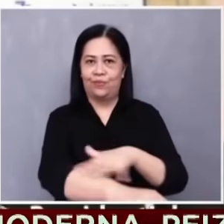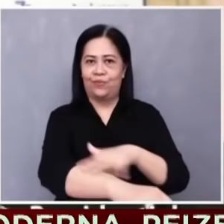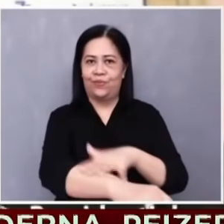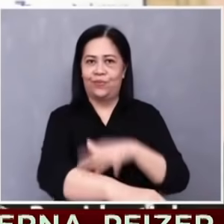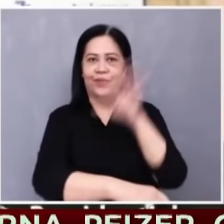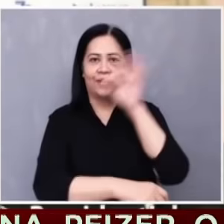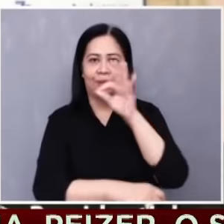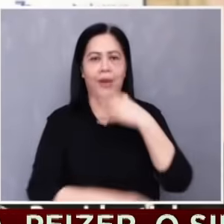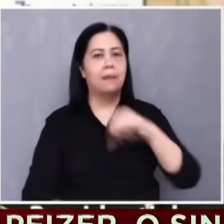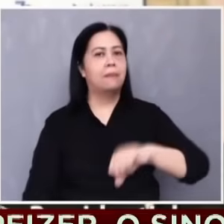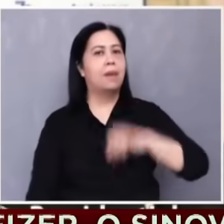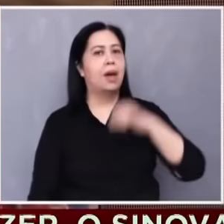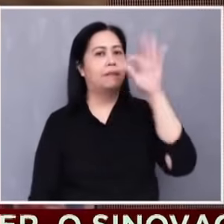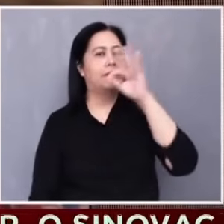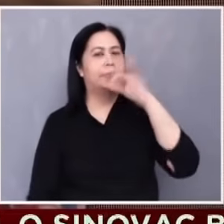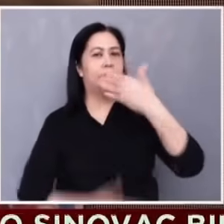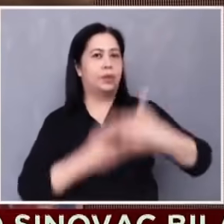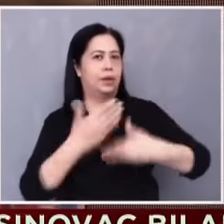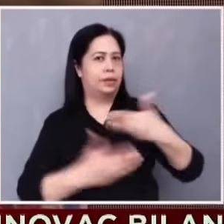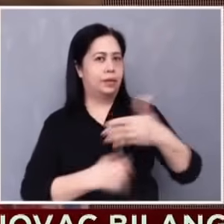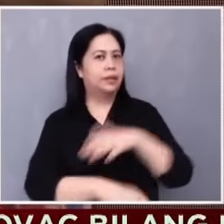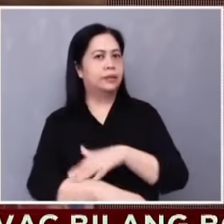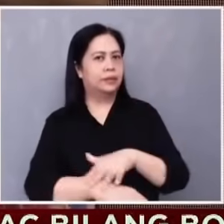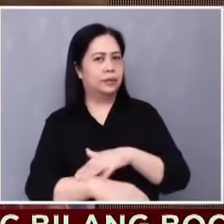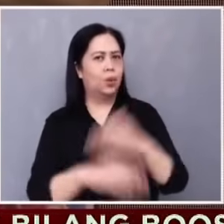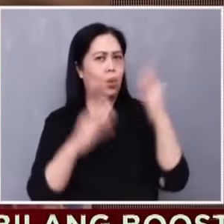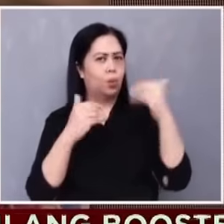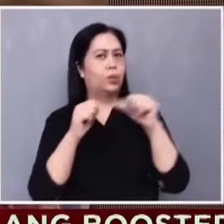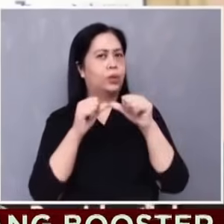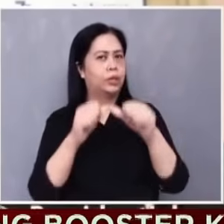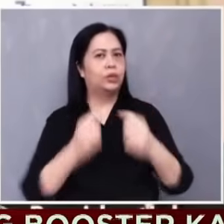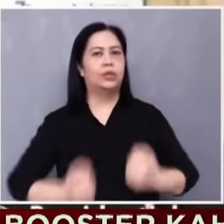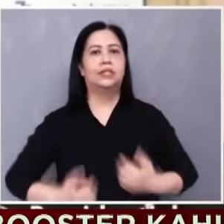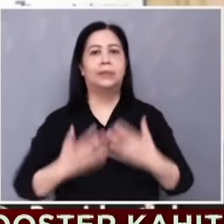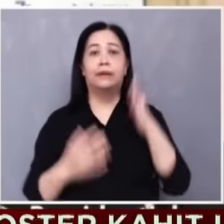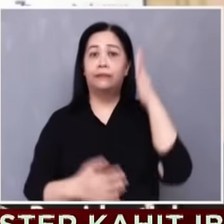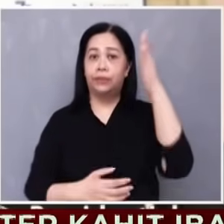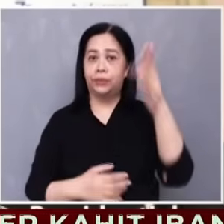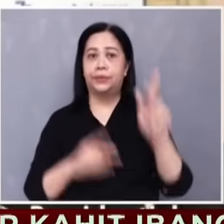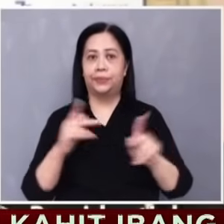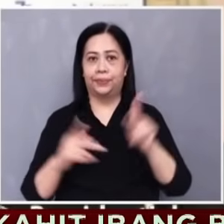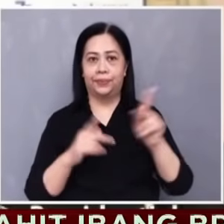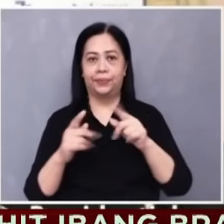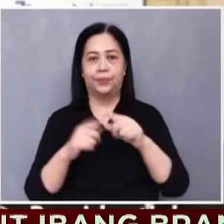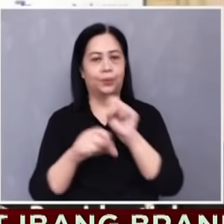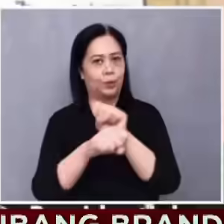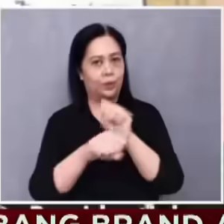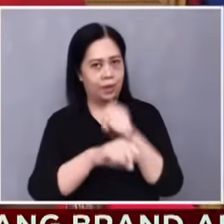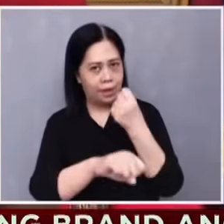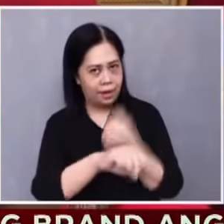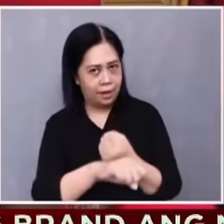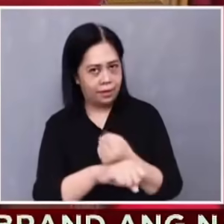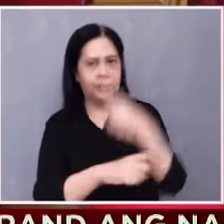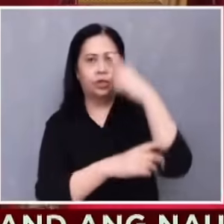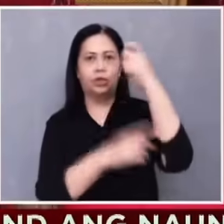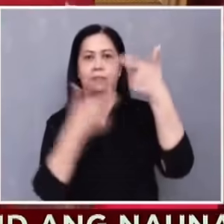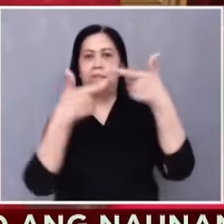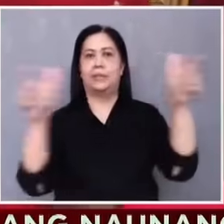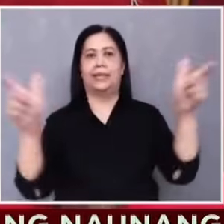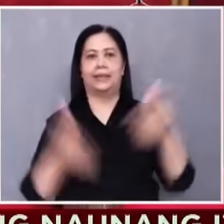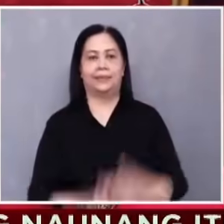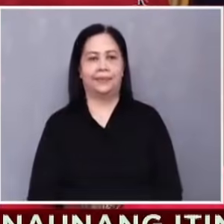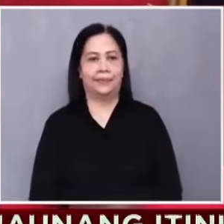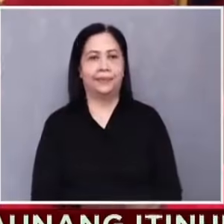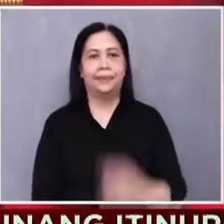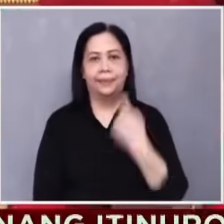of my Philippine heritage and hope to continue to inspire future generations to work hard and dream big." Nauno nang